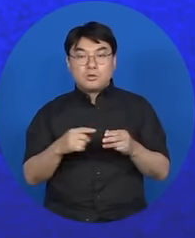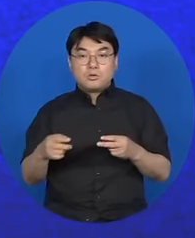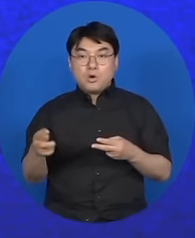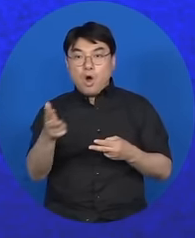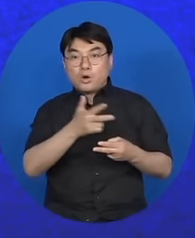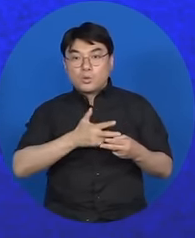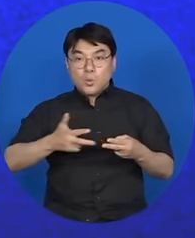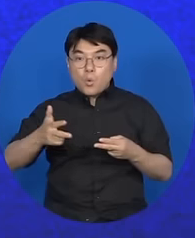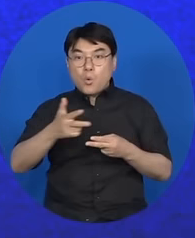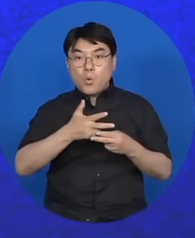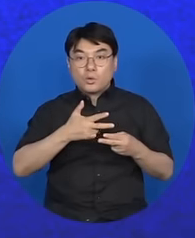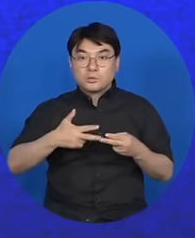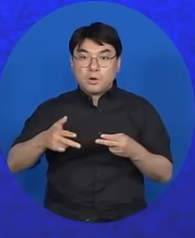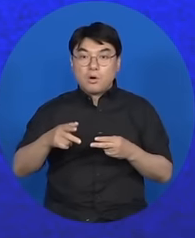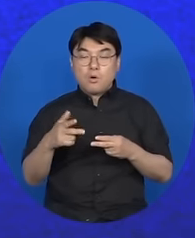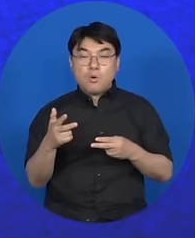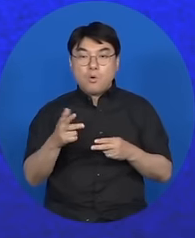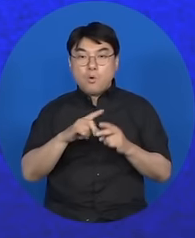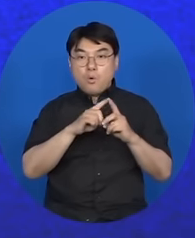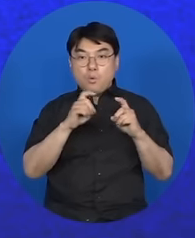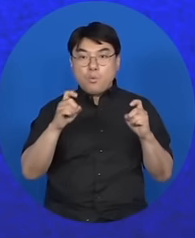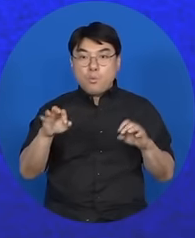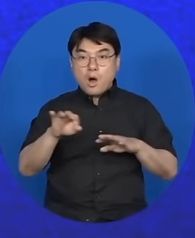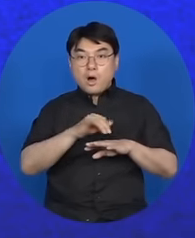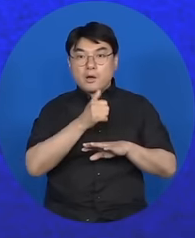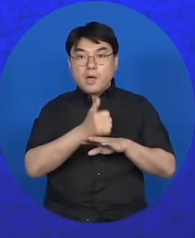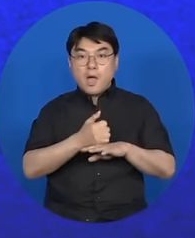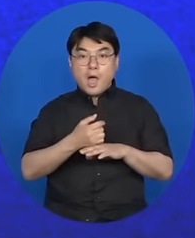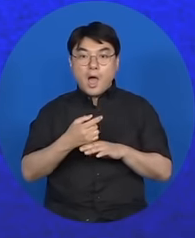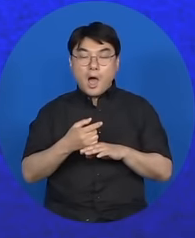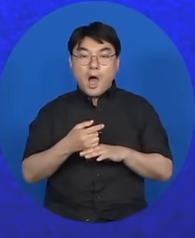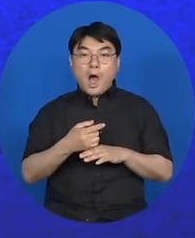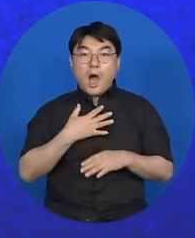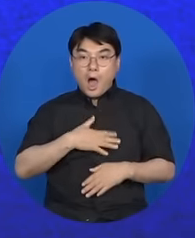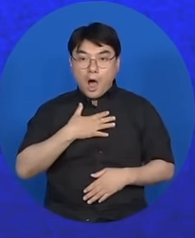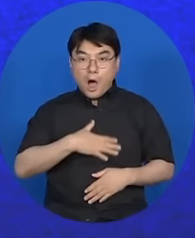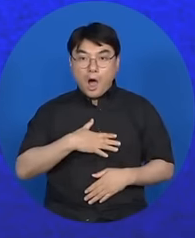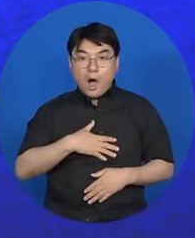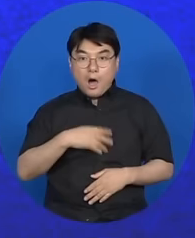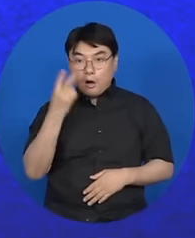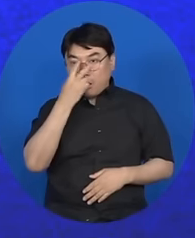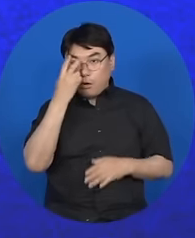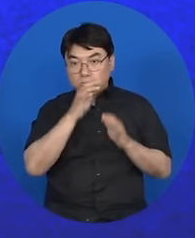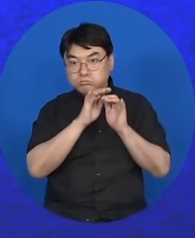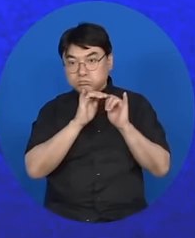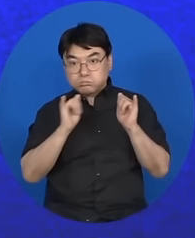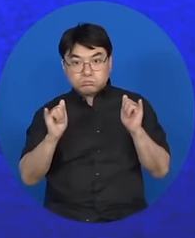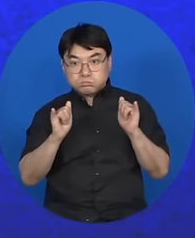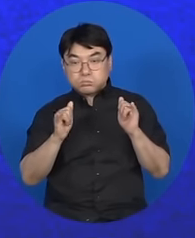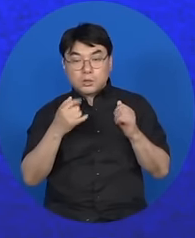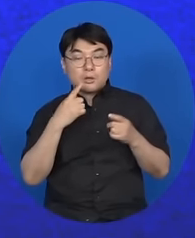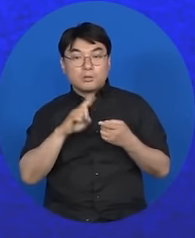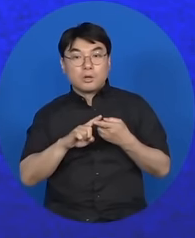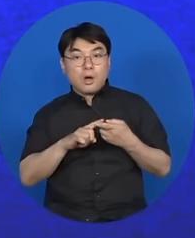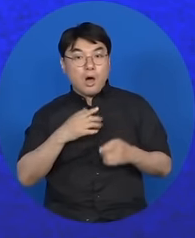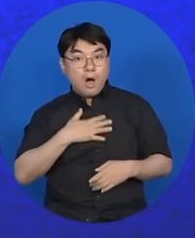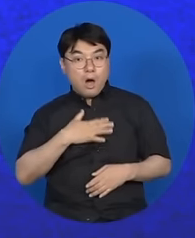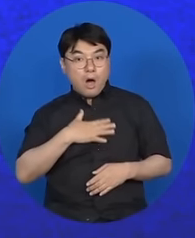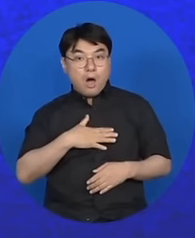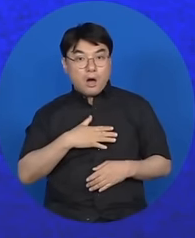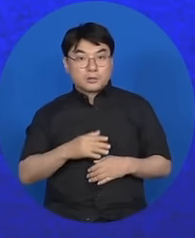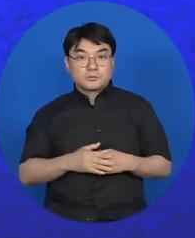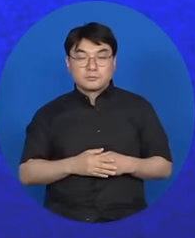바로 알아차려요. 그래가지고 그 땅에 스파이가 들어왔던 보고가 바로 첫날 들어옵니다. 얼마나 이